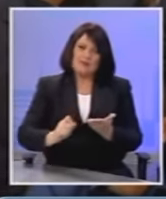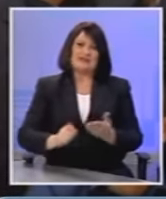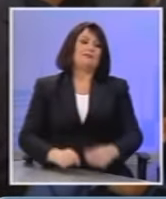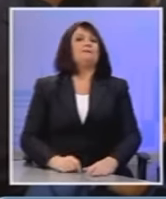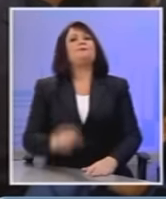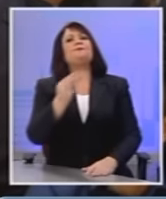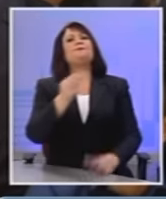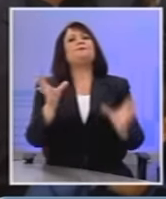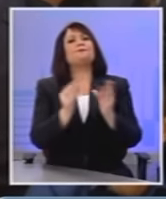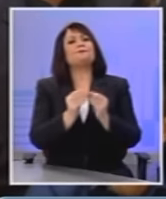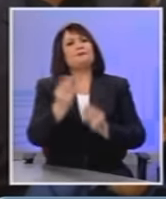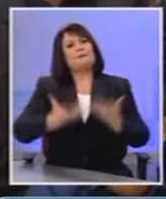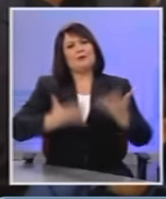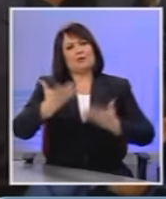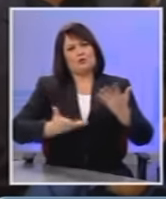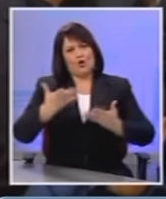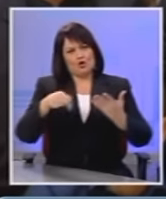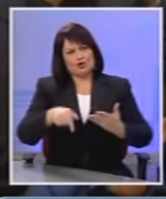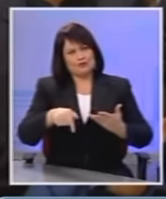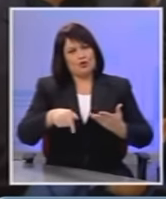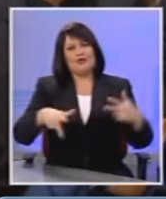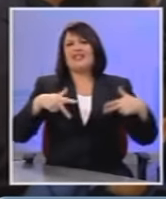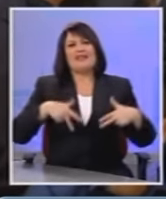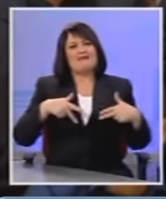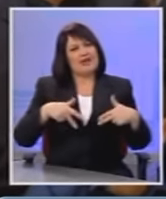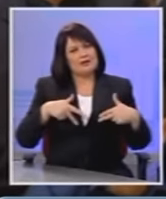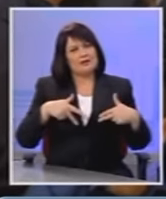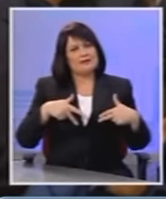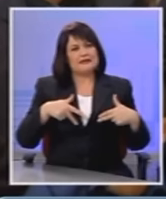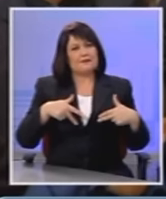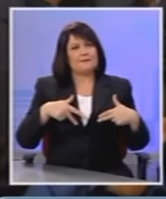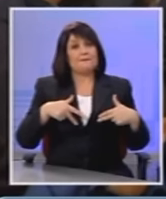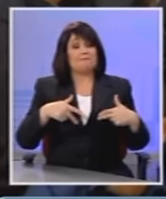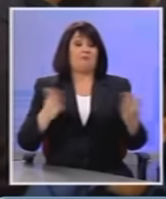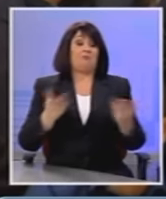Προϋπολογισμός μιας κυβέρνησης υποτίθεται